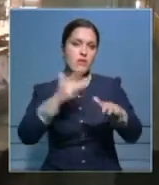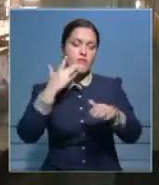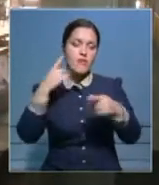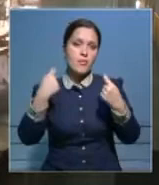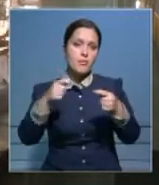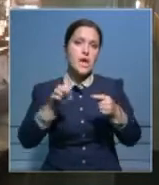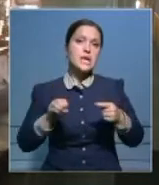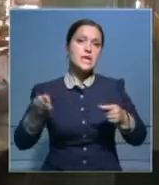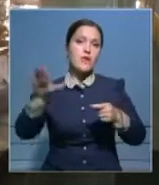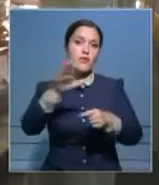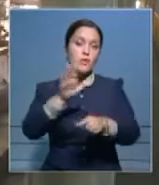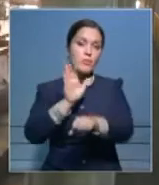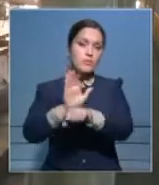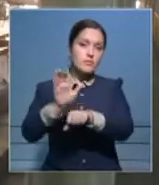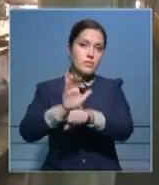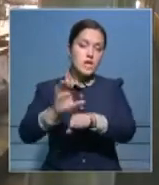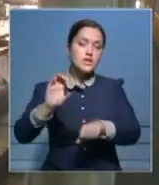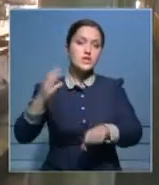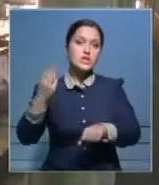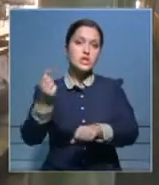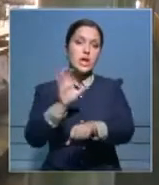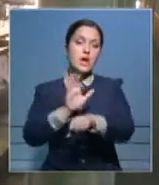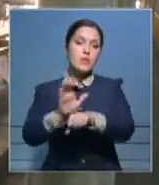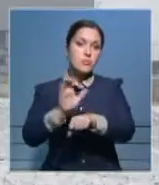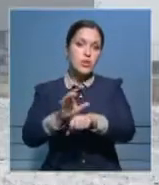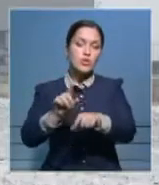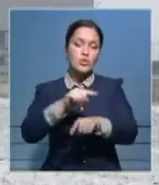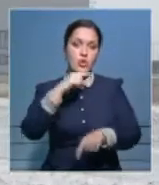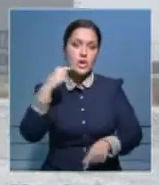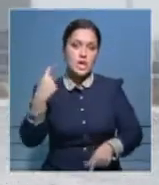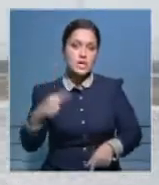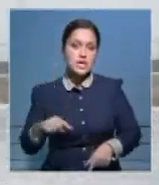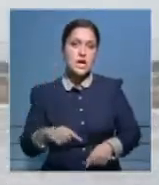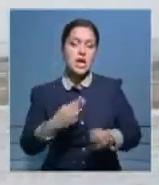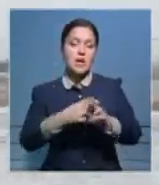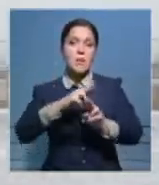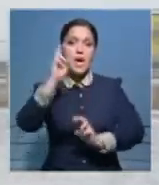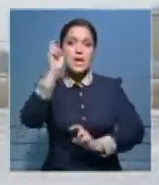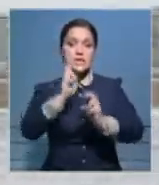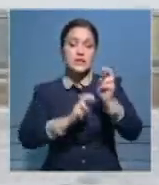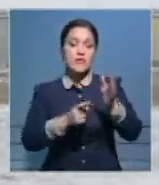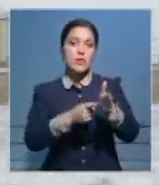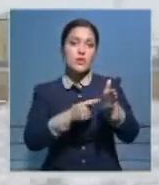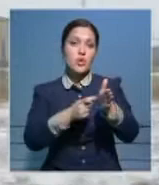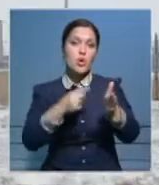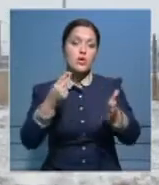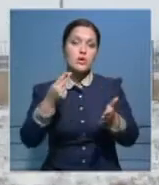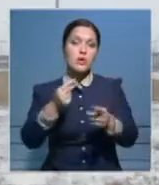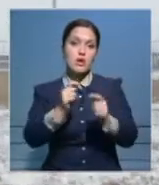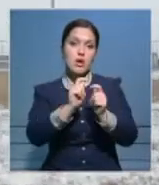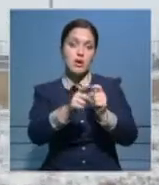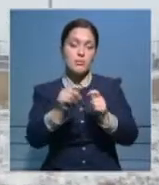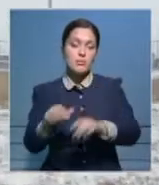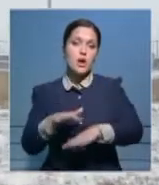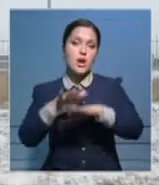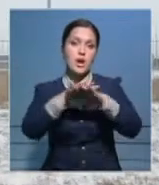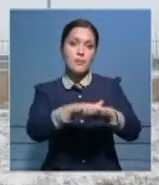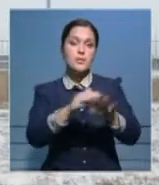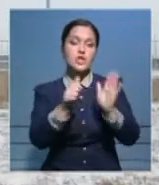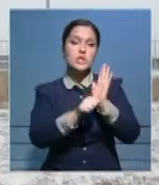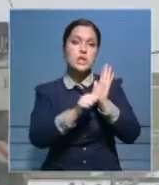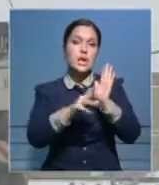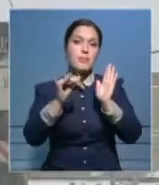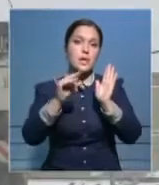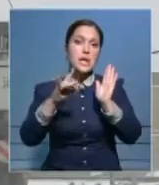в Соединенные Штаты Америки, частично в Российскую Федерацию. В промышленность региона в этом году инвестировано почти 160 миллиардов тенге, в том числе